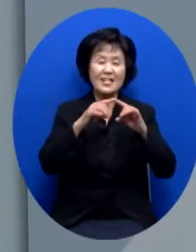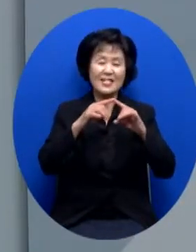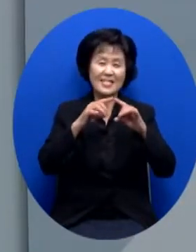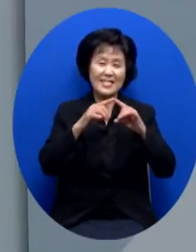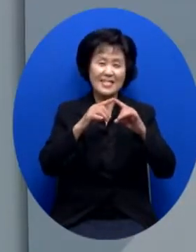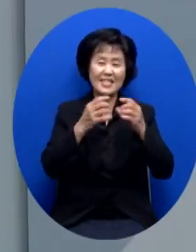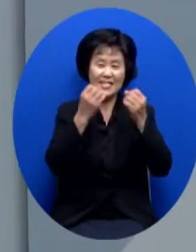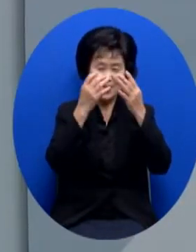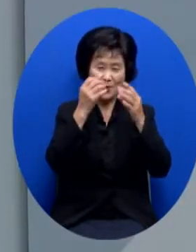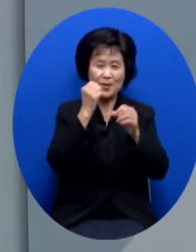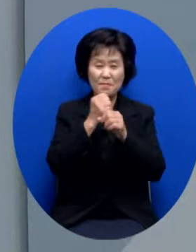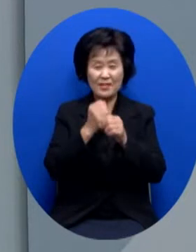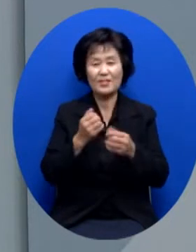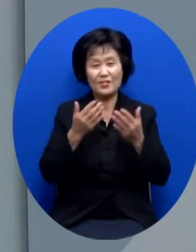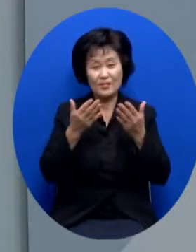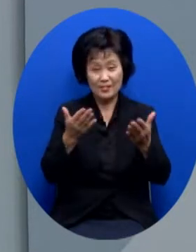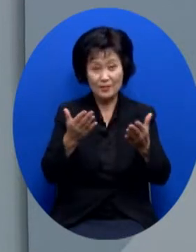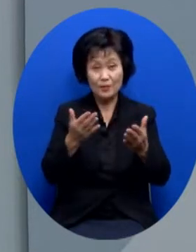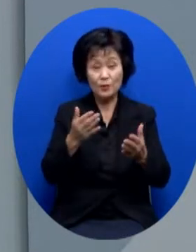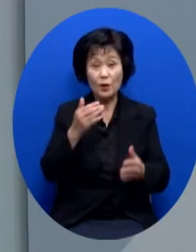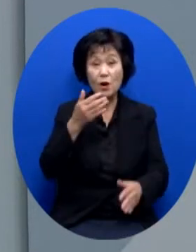되었고요. 또 여수에 있는